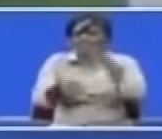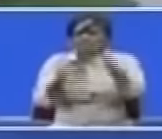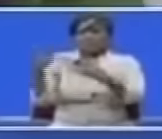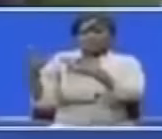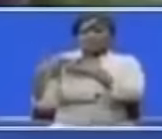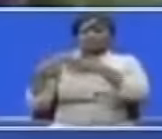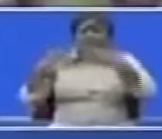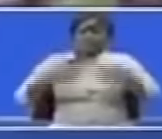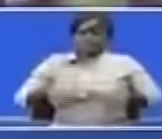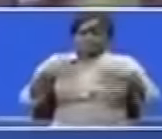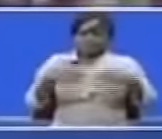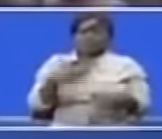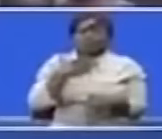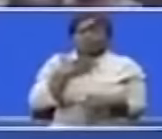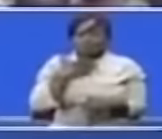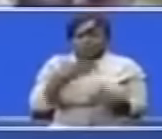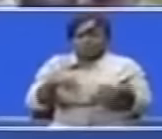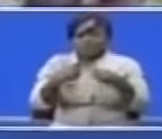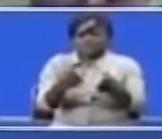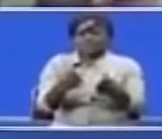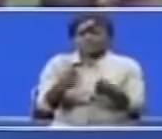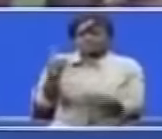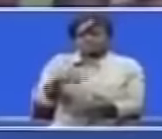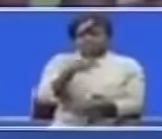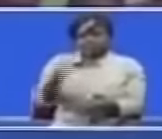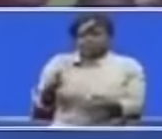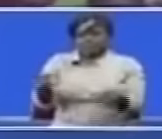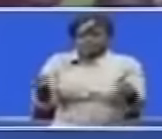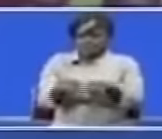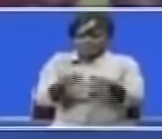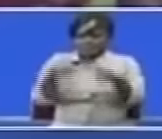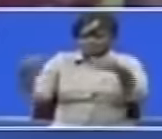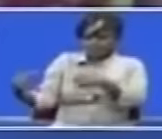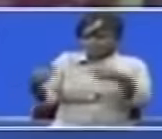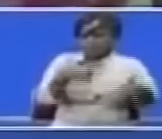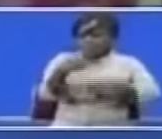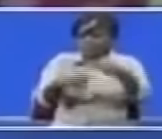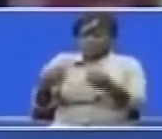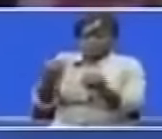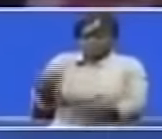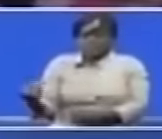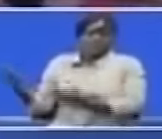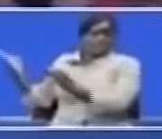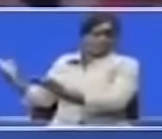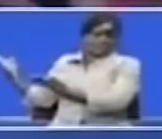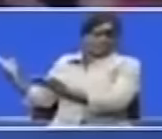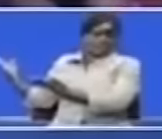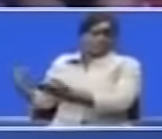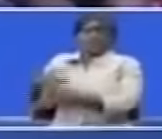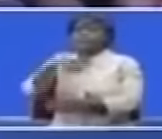makao haya kwa kudinda kutoa usimamizi wa nyumba hiyo kwa kanisa. Na huku utata ukiendelea, watoto hawa wataelekea kwa